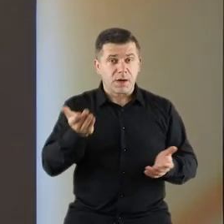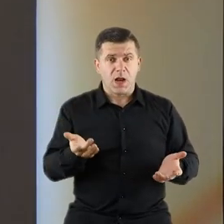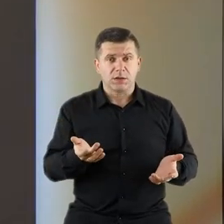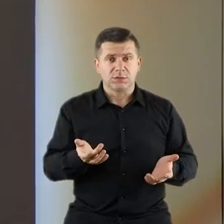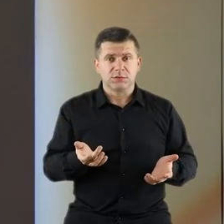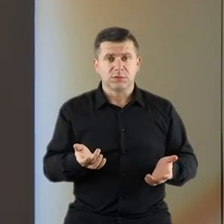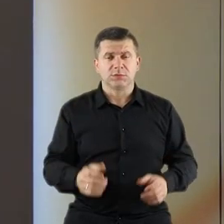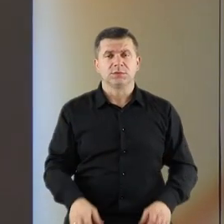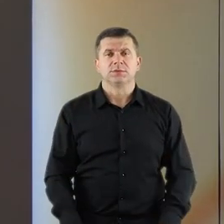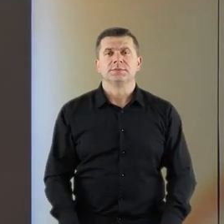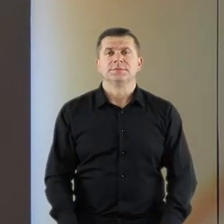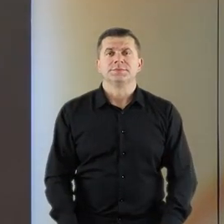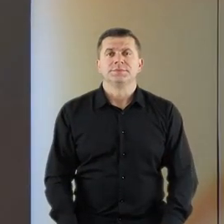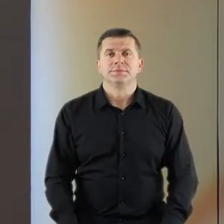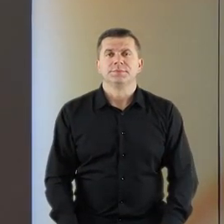owo